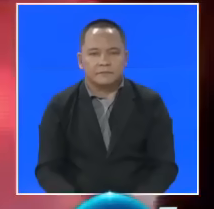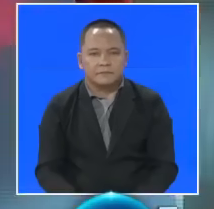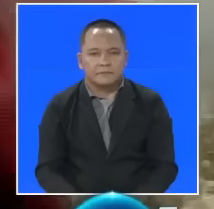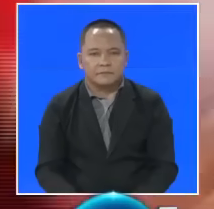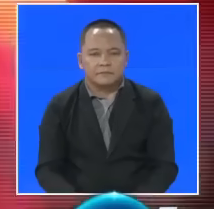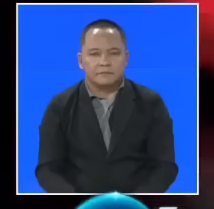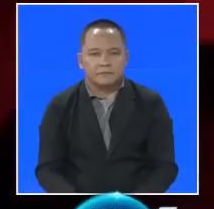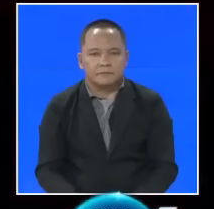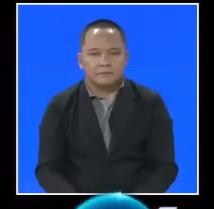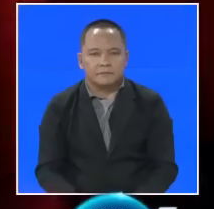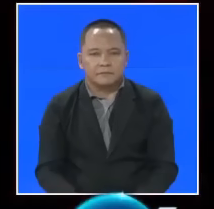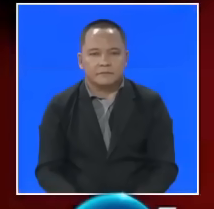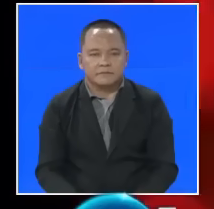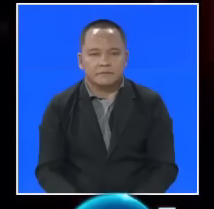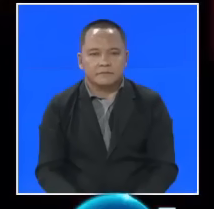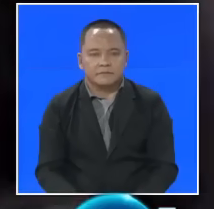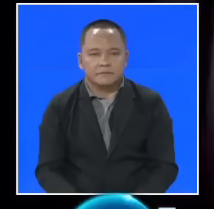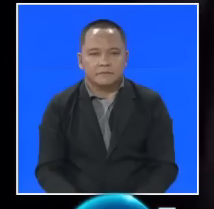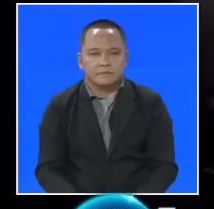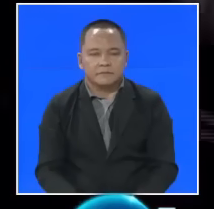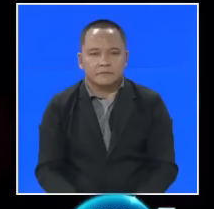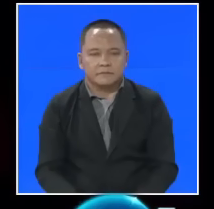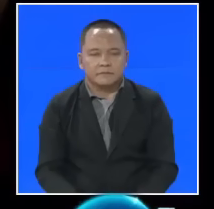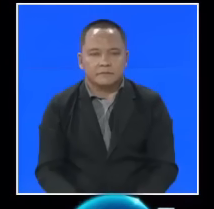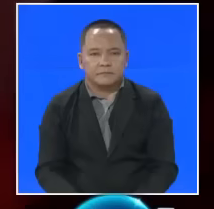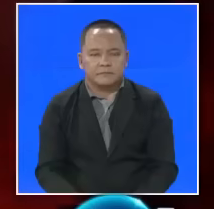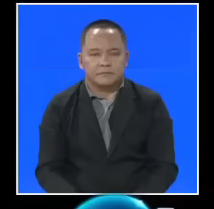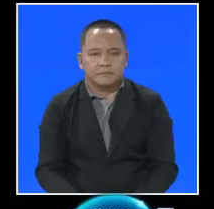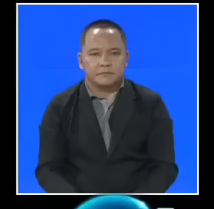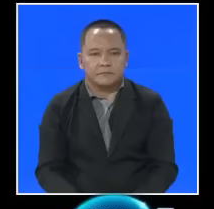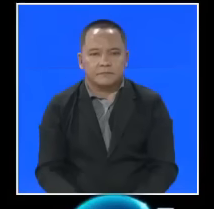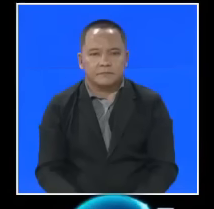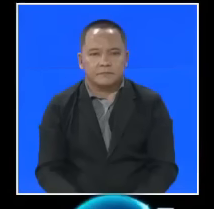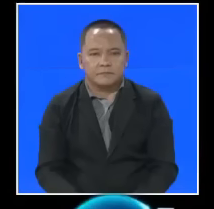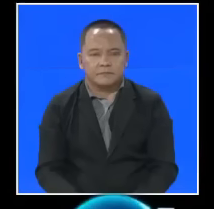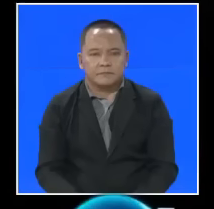ไม่นั่งลงครับนั่งลงนั่งลง อยู่ในรถไม่ต้องลง